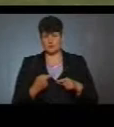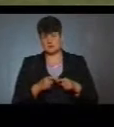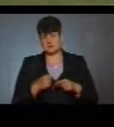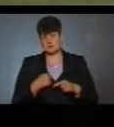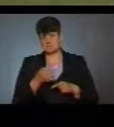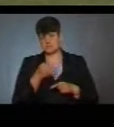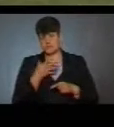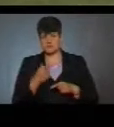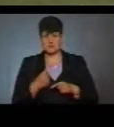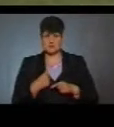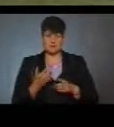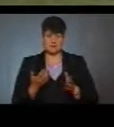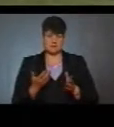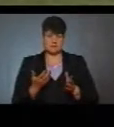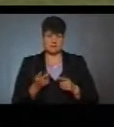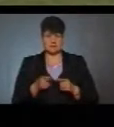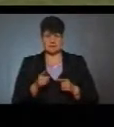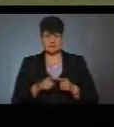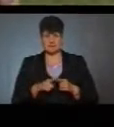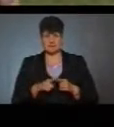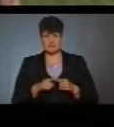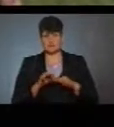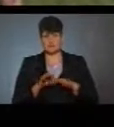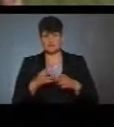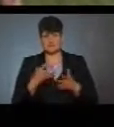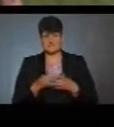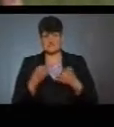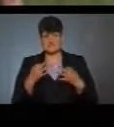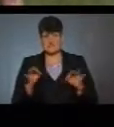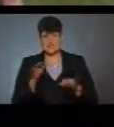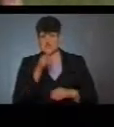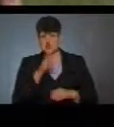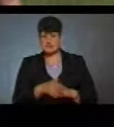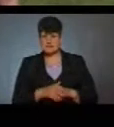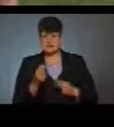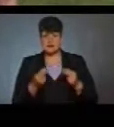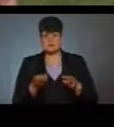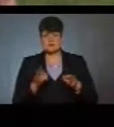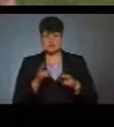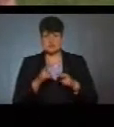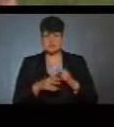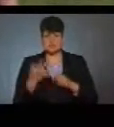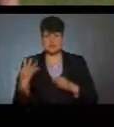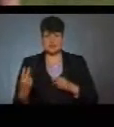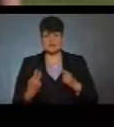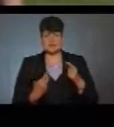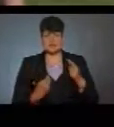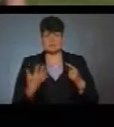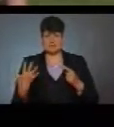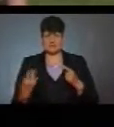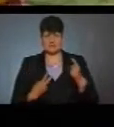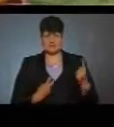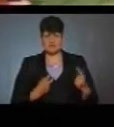футбол, тому що мені це подобається. Я проводжу свій вільний час так. Гра завершилася з рахунком 5-2 перемогою